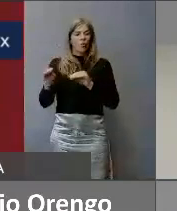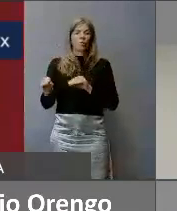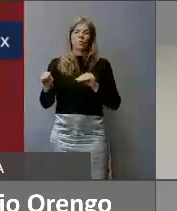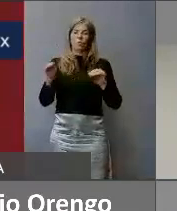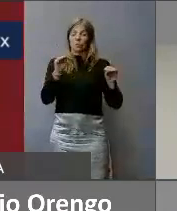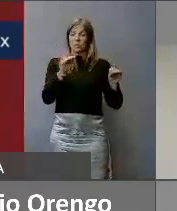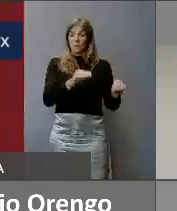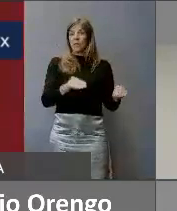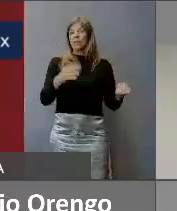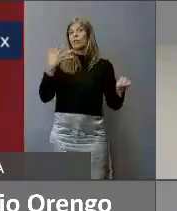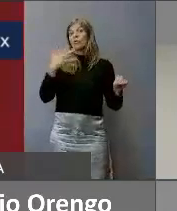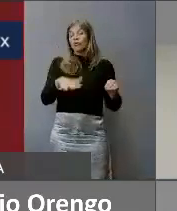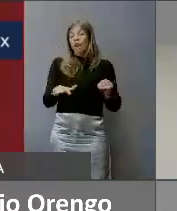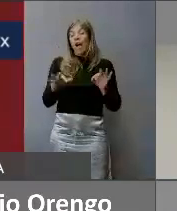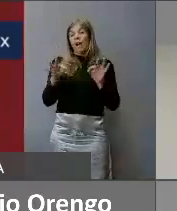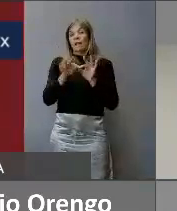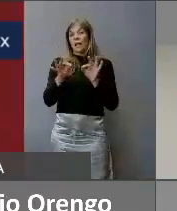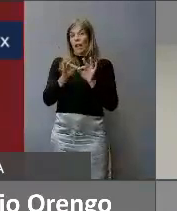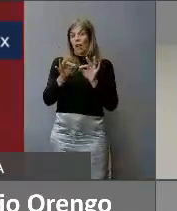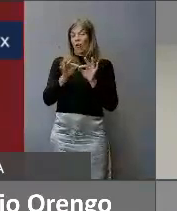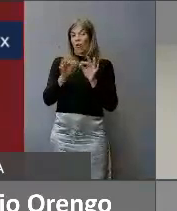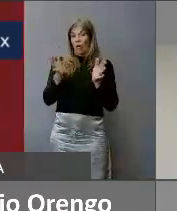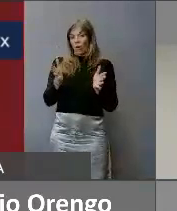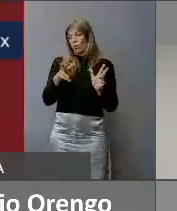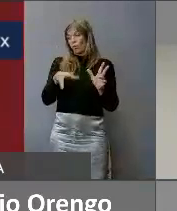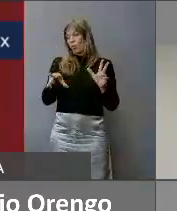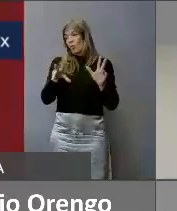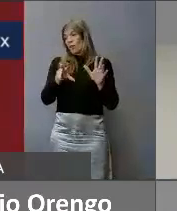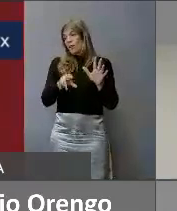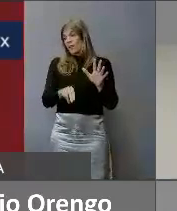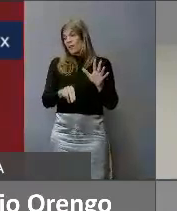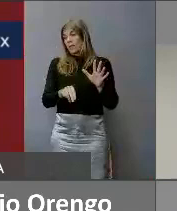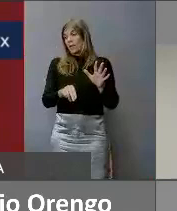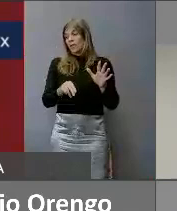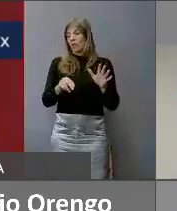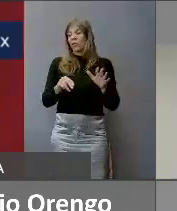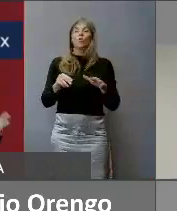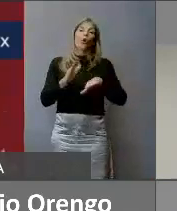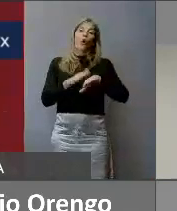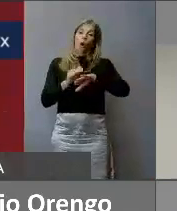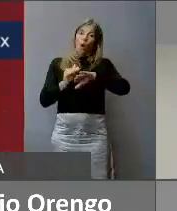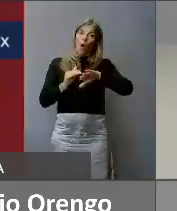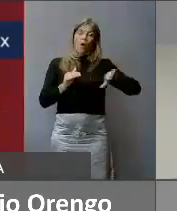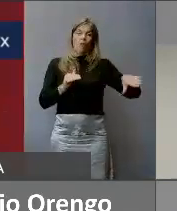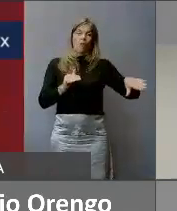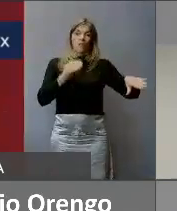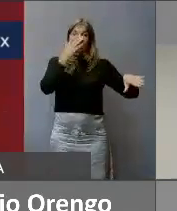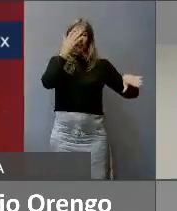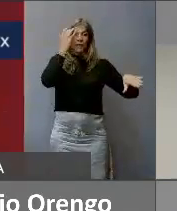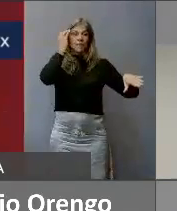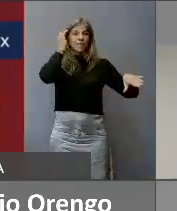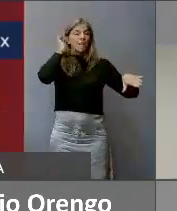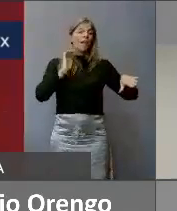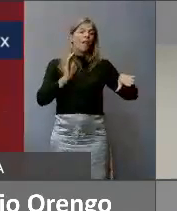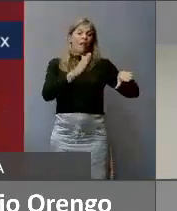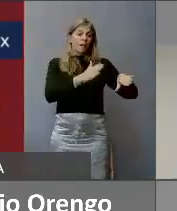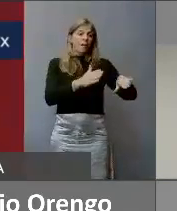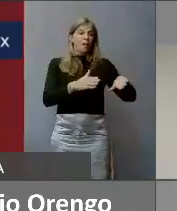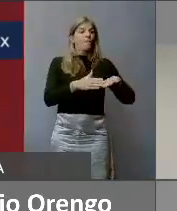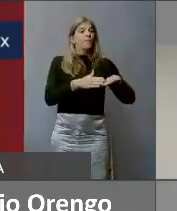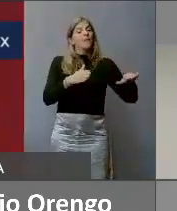condiviso nella parte più più verso ovest per poi riprendere con lacerti nei lavori